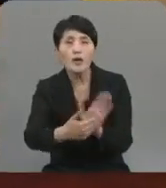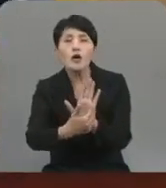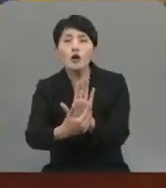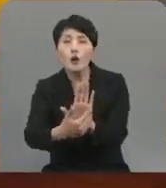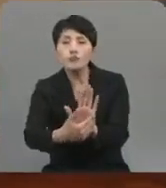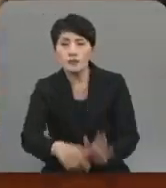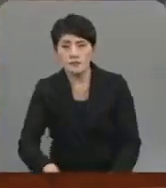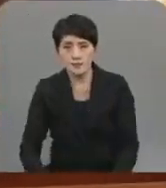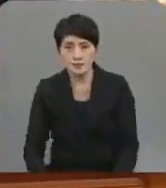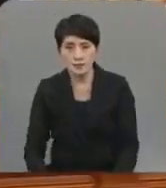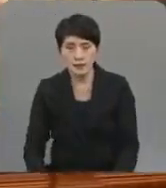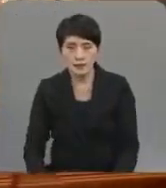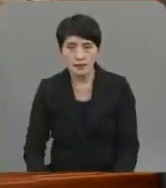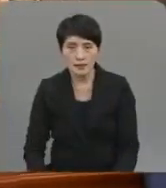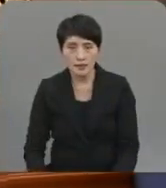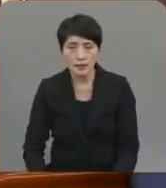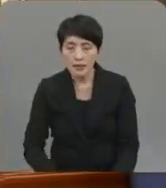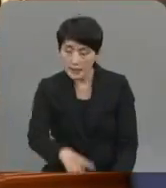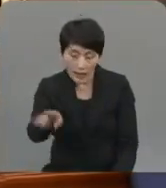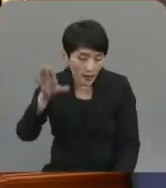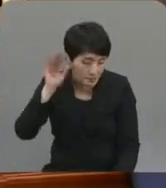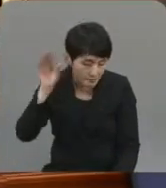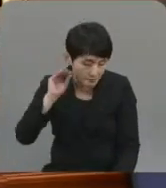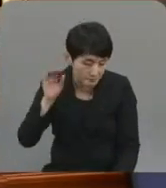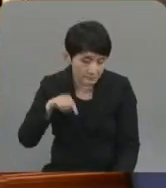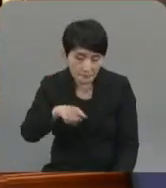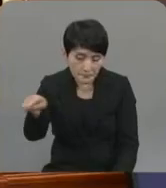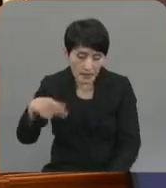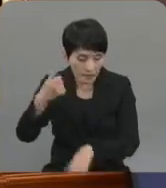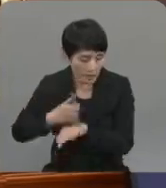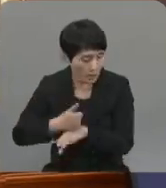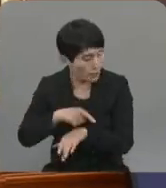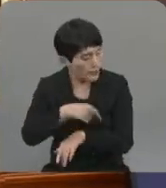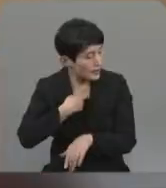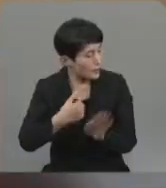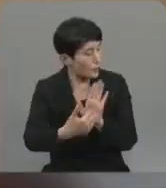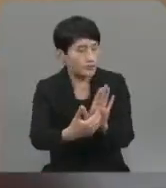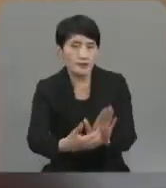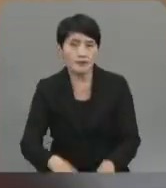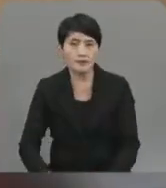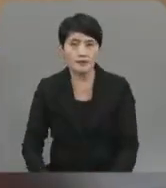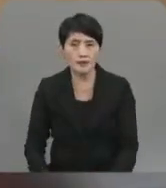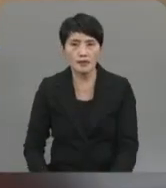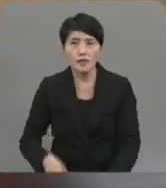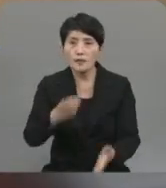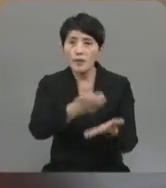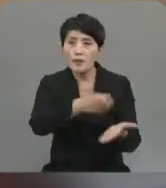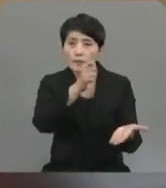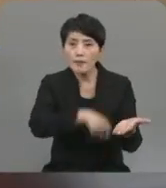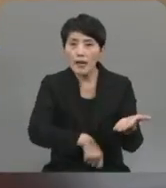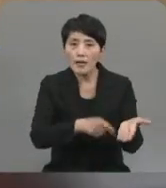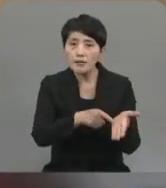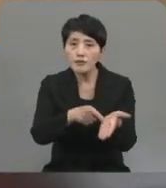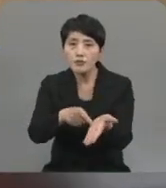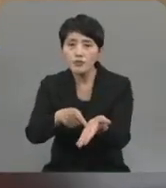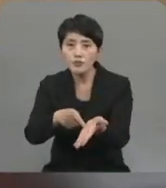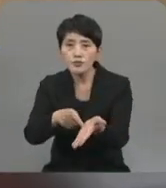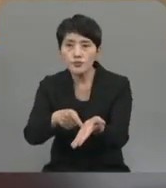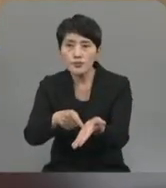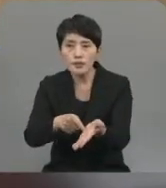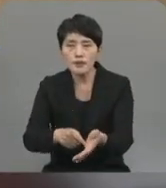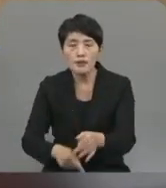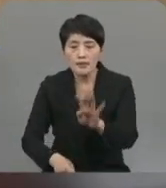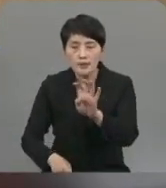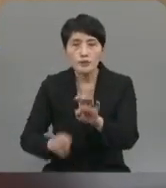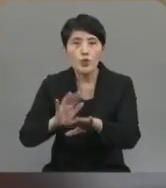sản xuất gạo dư thừa thì sẽ khiến gạo bị rớt giá gây bất ổn thu nhập cho hộ nông dân sau đó quyết định phủ quyết dự thảo sửa đổi luật quản lý ngũ cốc